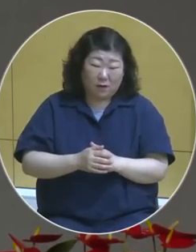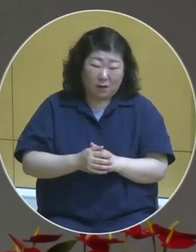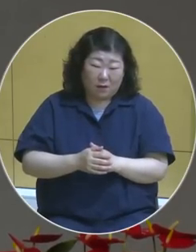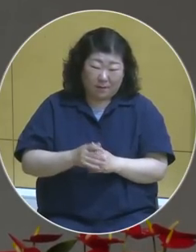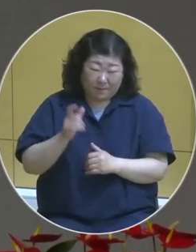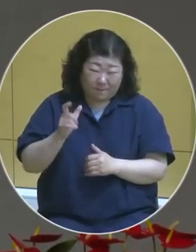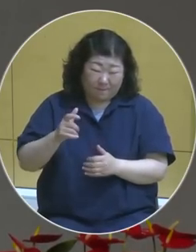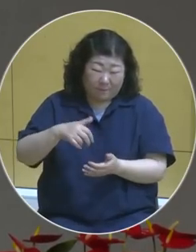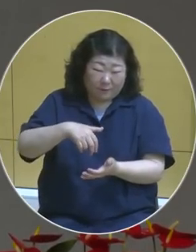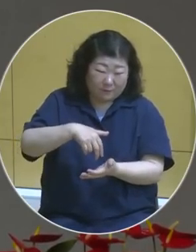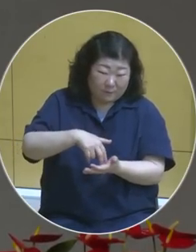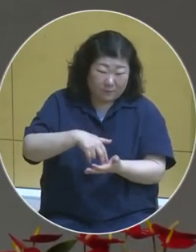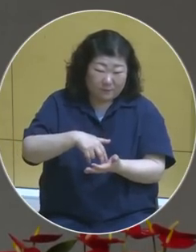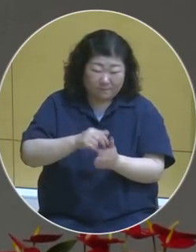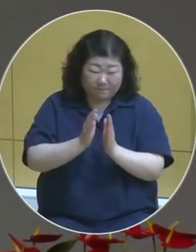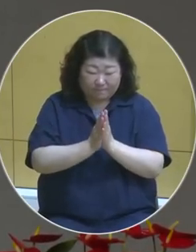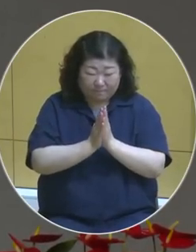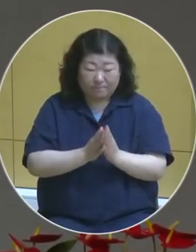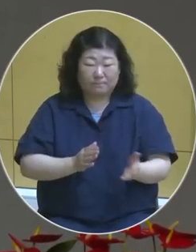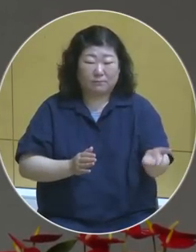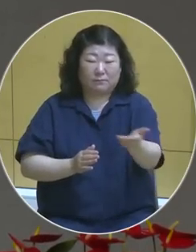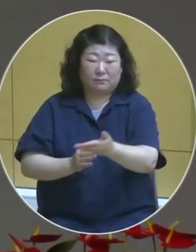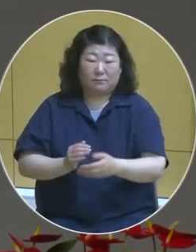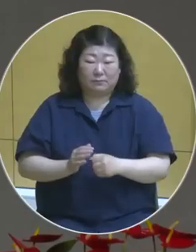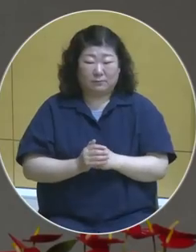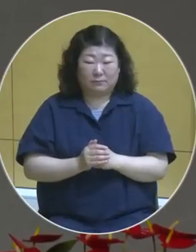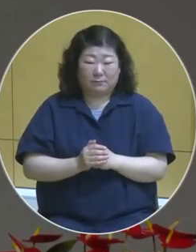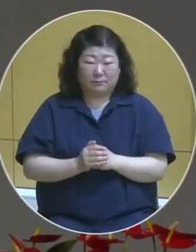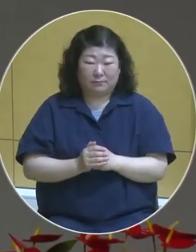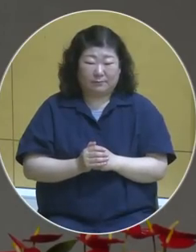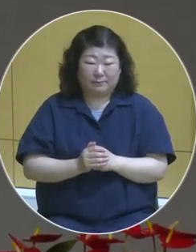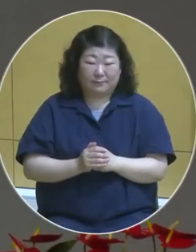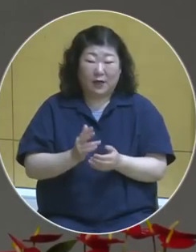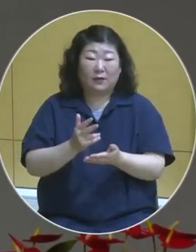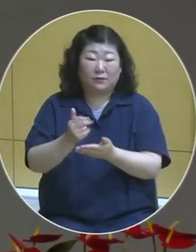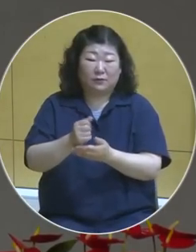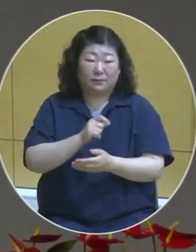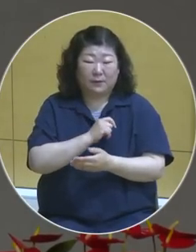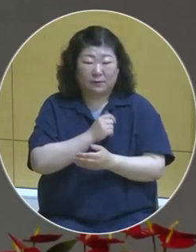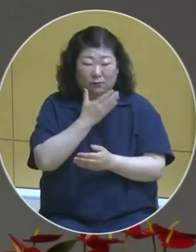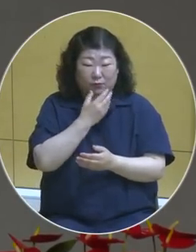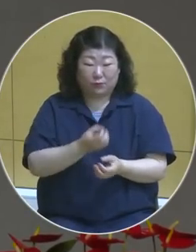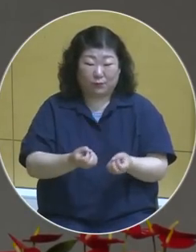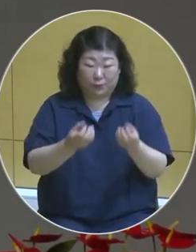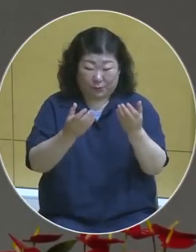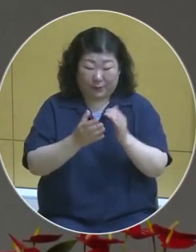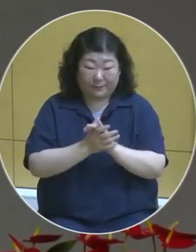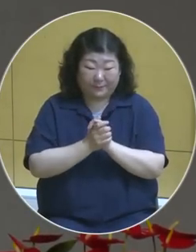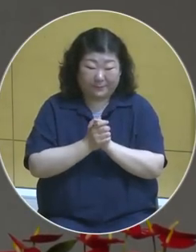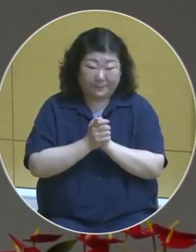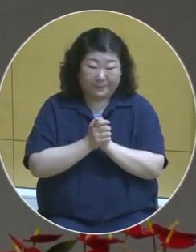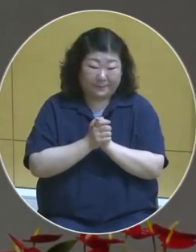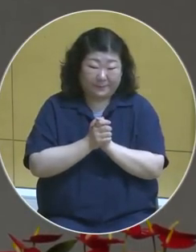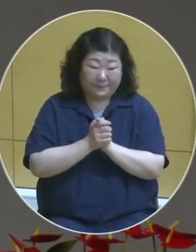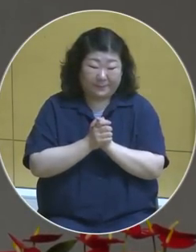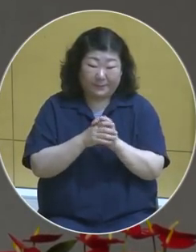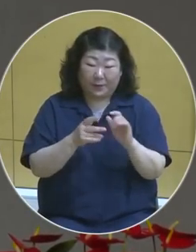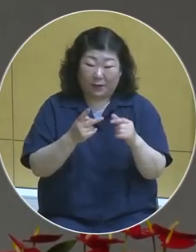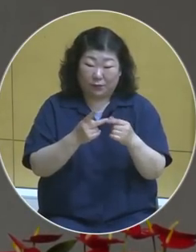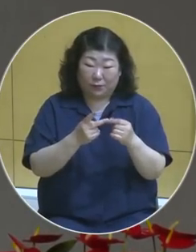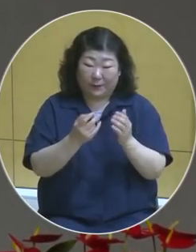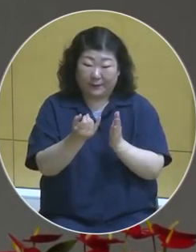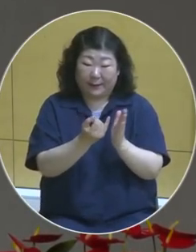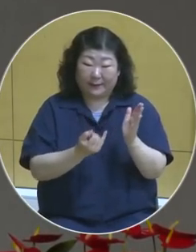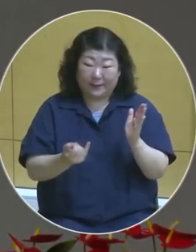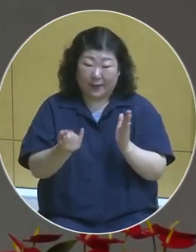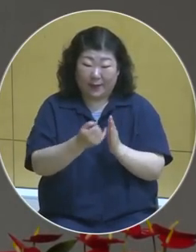기도하는 여러분들, 또 믿음으로 결단하는 여러분들 되시기를 주님의 이름으로 축복합니다. 두 번째로 에스더의